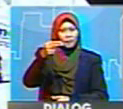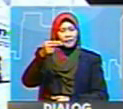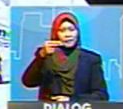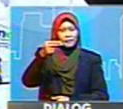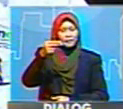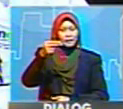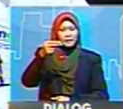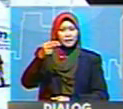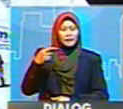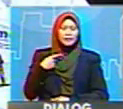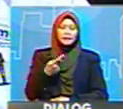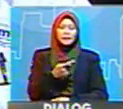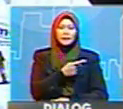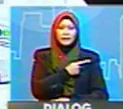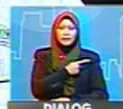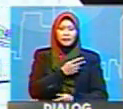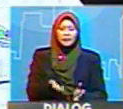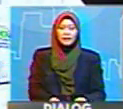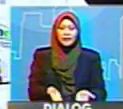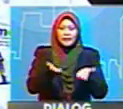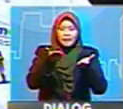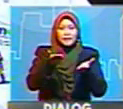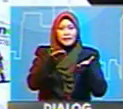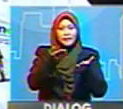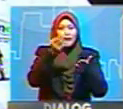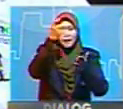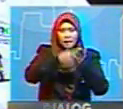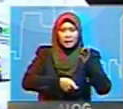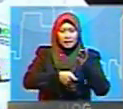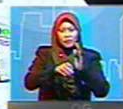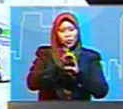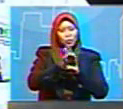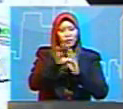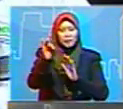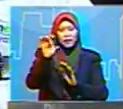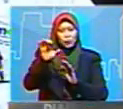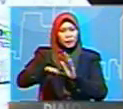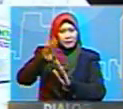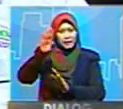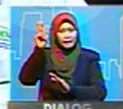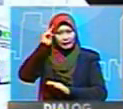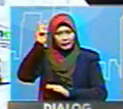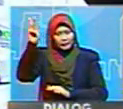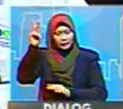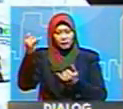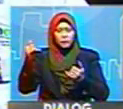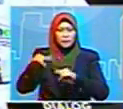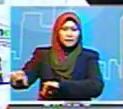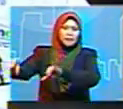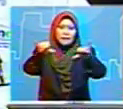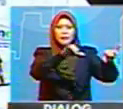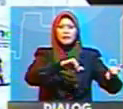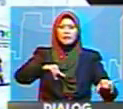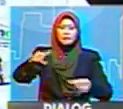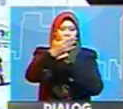naikkan Apa nama harga belian padi 800 lebih Di Kelantan saya selaraskan seluruh Malaysia di